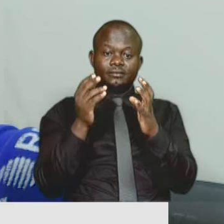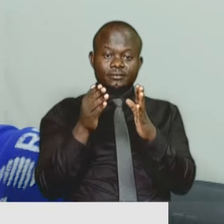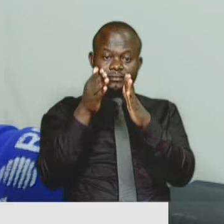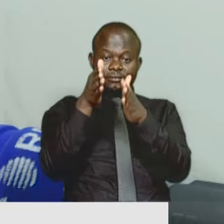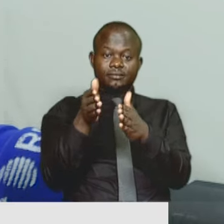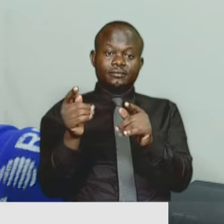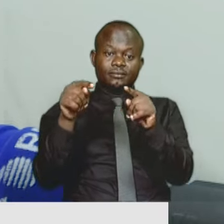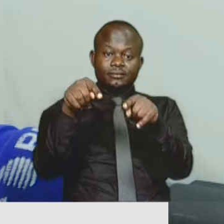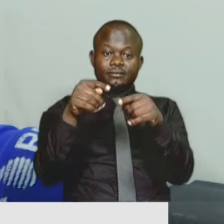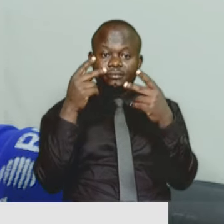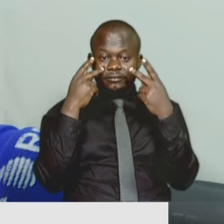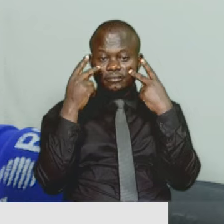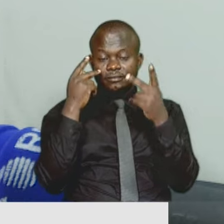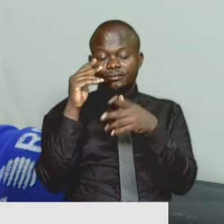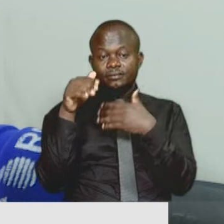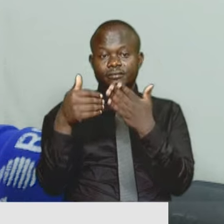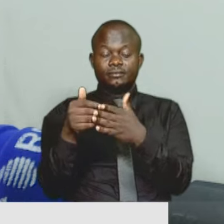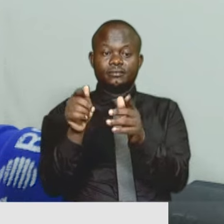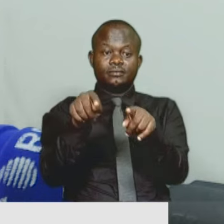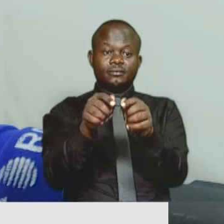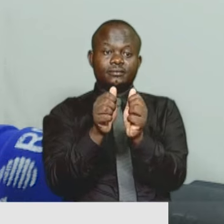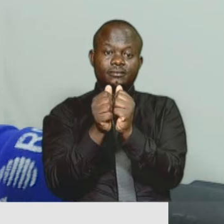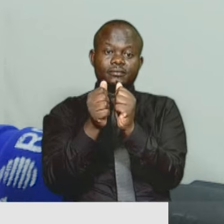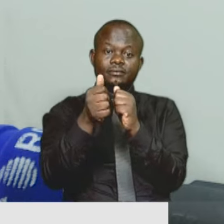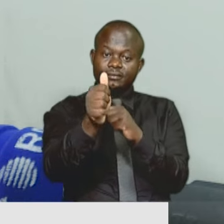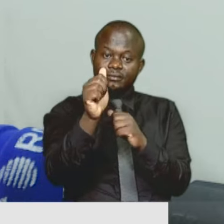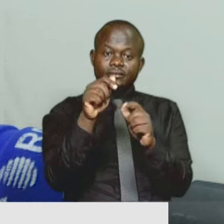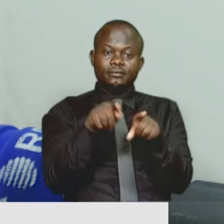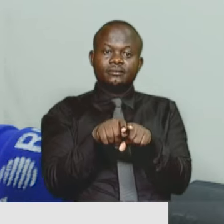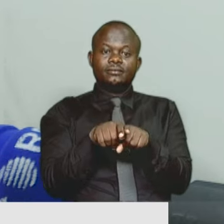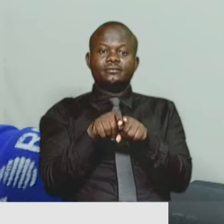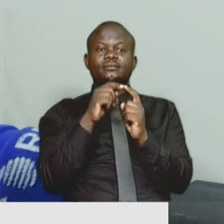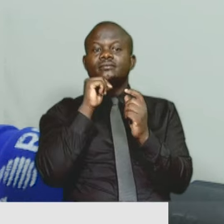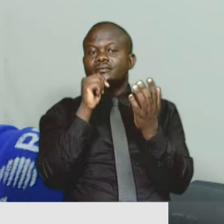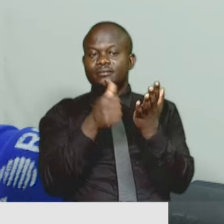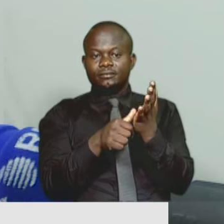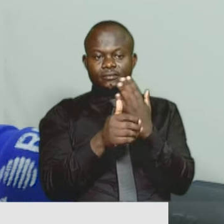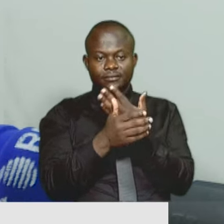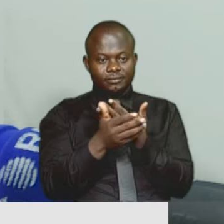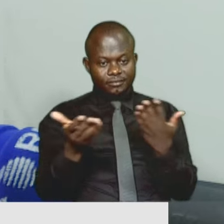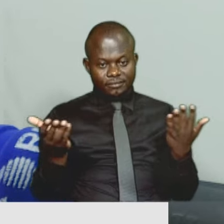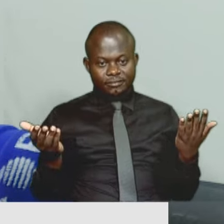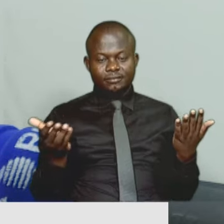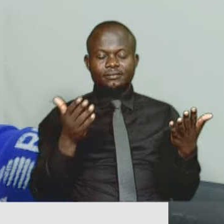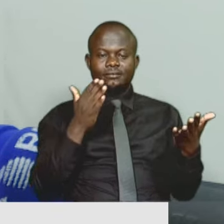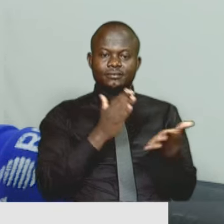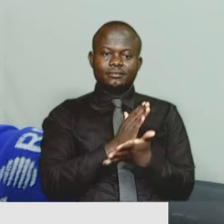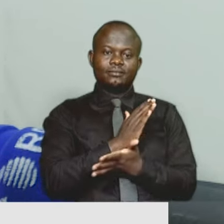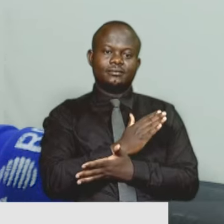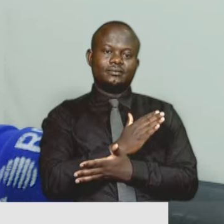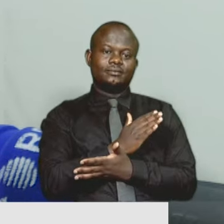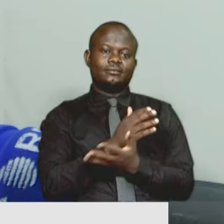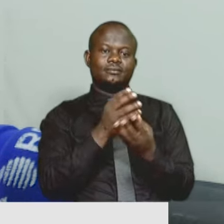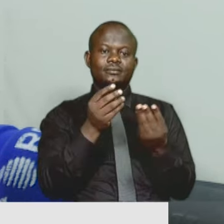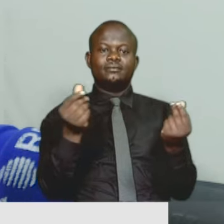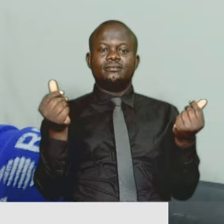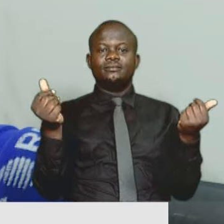yaje murabona ko tuzanye ni wa wundi nta kibazo rwose